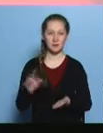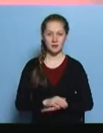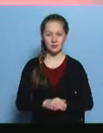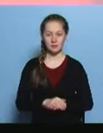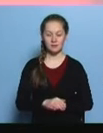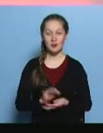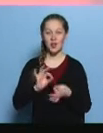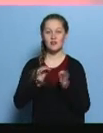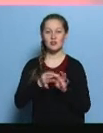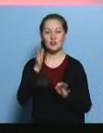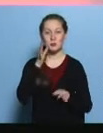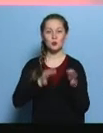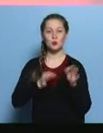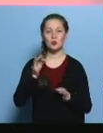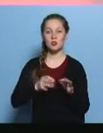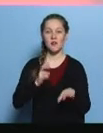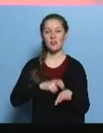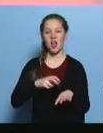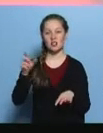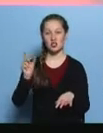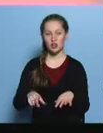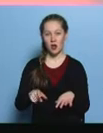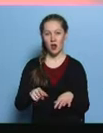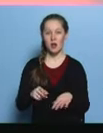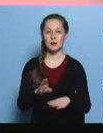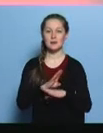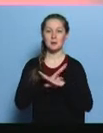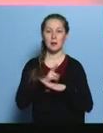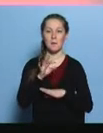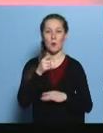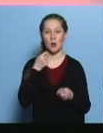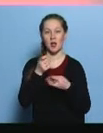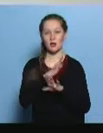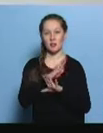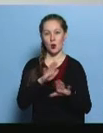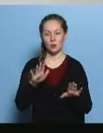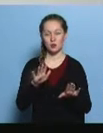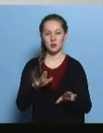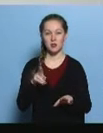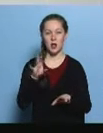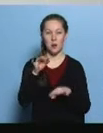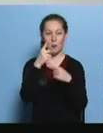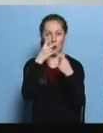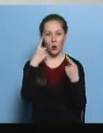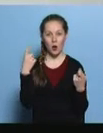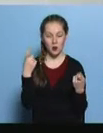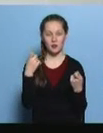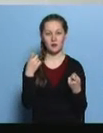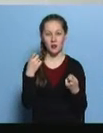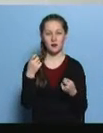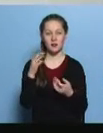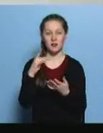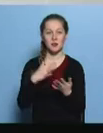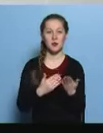В Ижевске будут судить врача, обвиняемого в причинении смерти по неосторожности. По данным гособвинения, к подозреваемой в